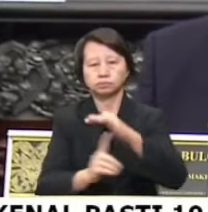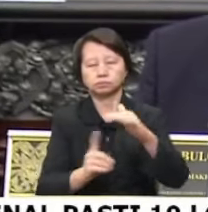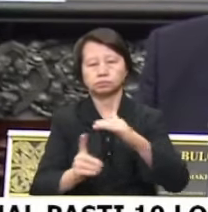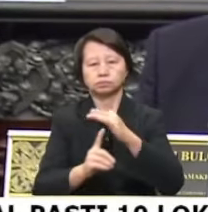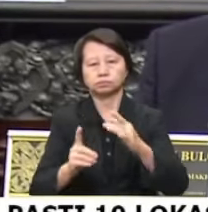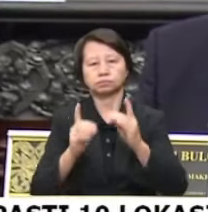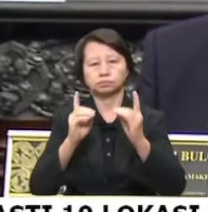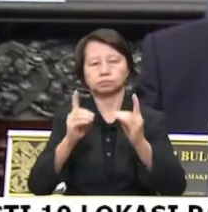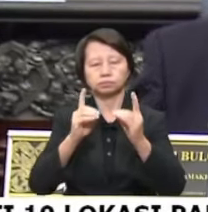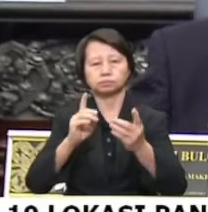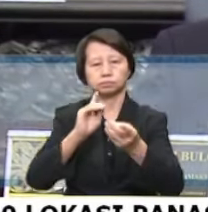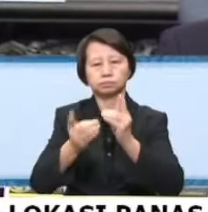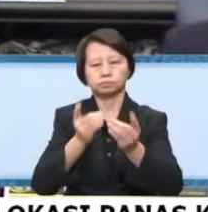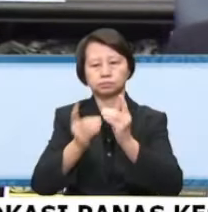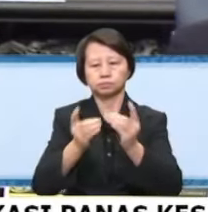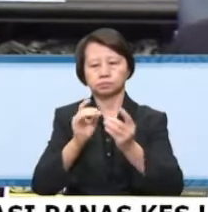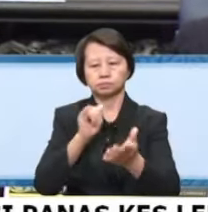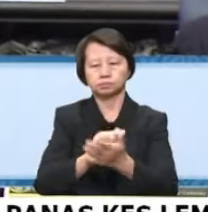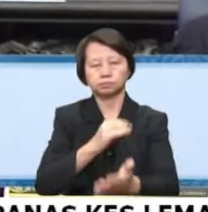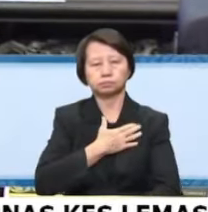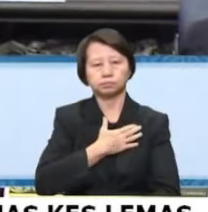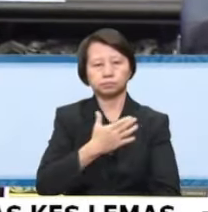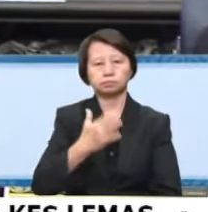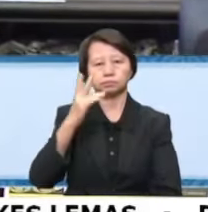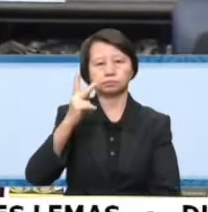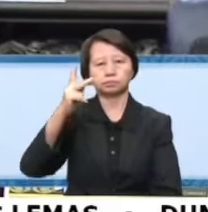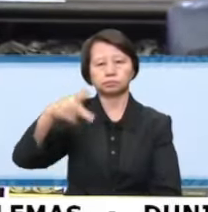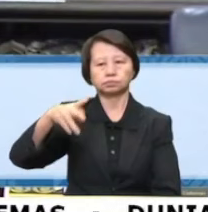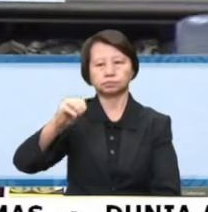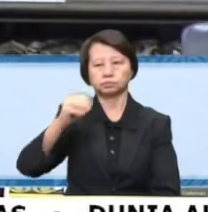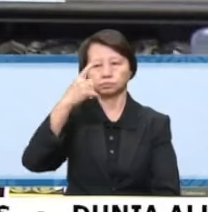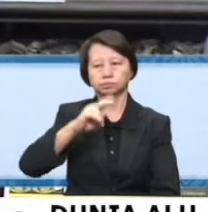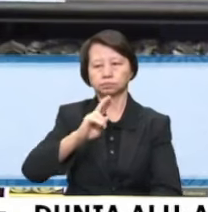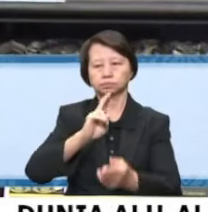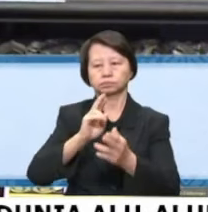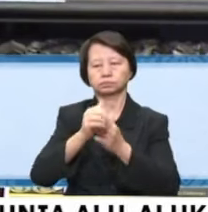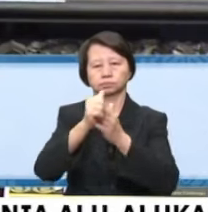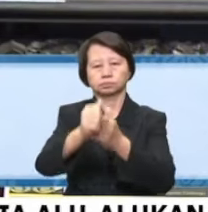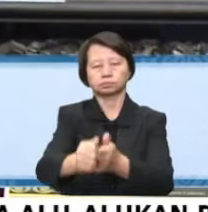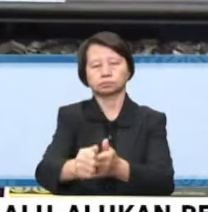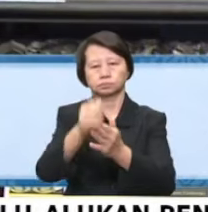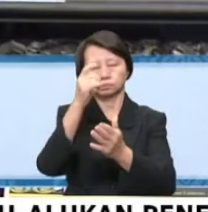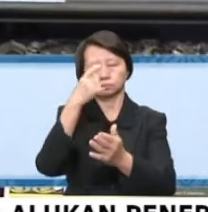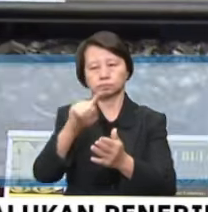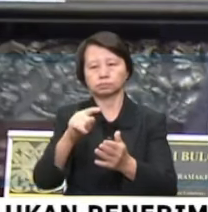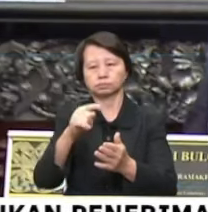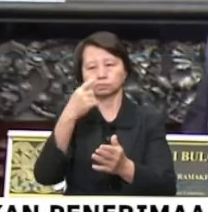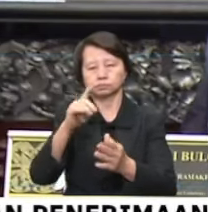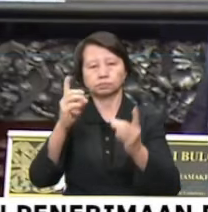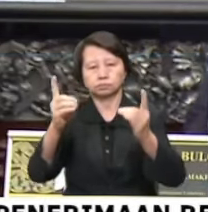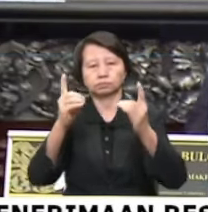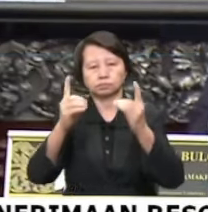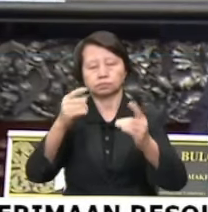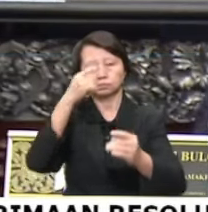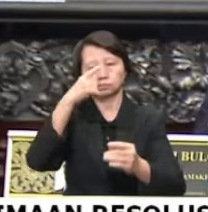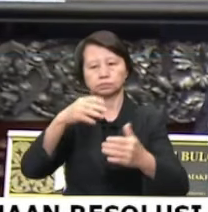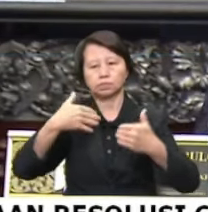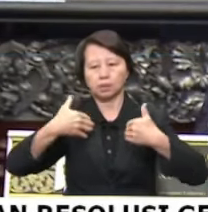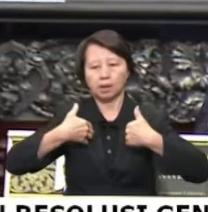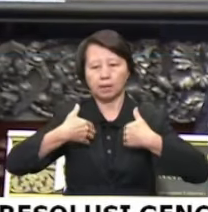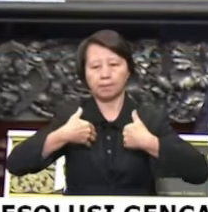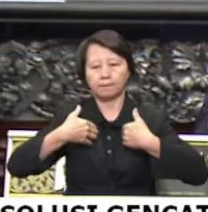digital merupakan penyataan komitmen KPM bagi memacu perubahan landscape pendidikan untuk